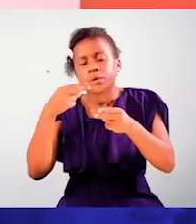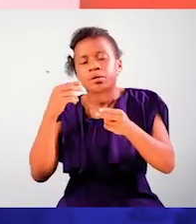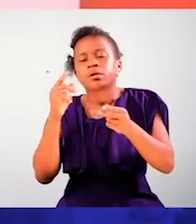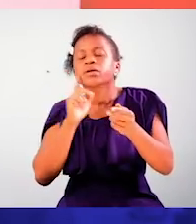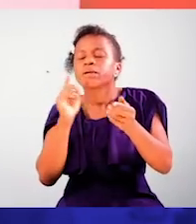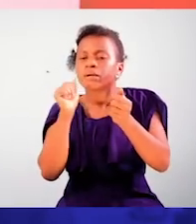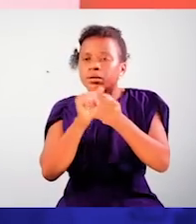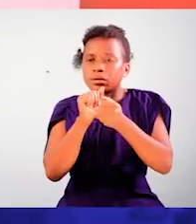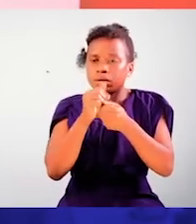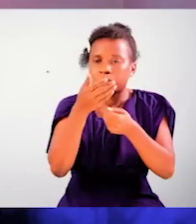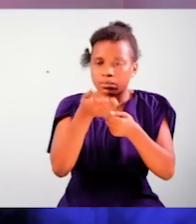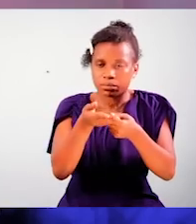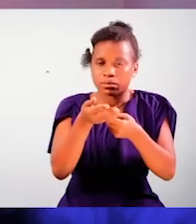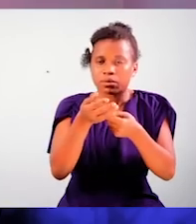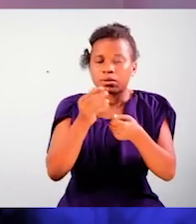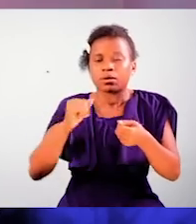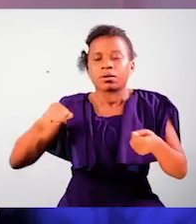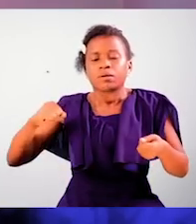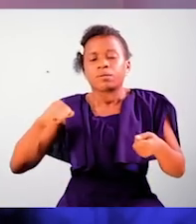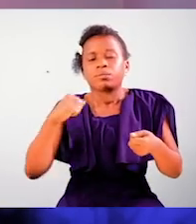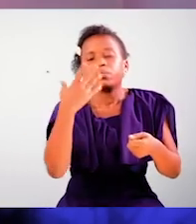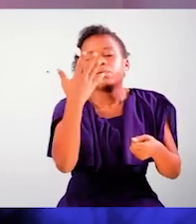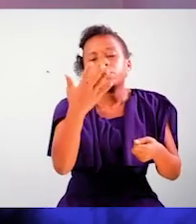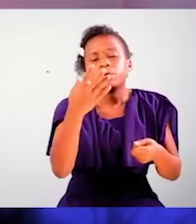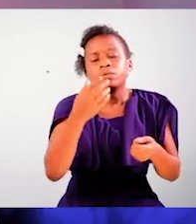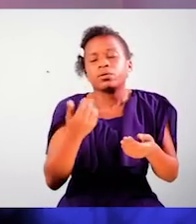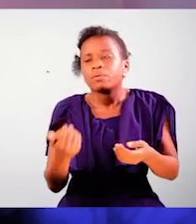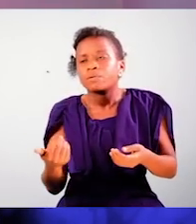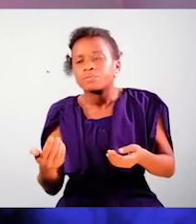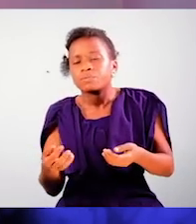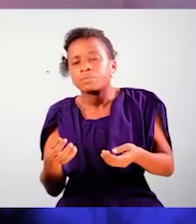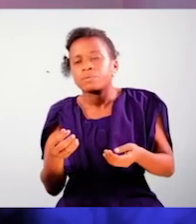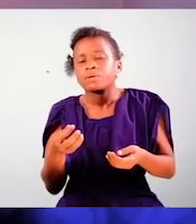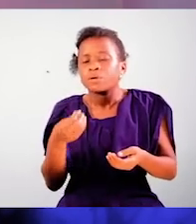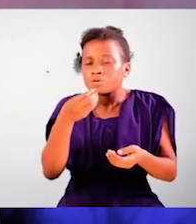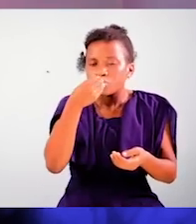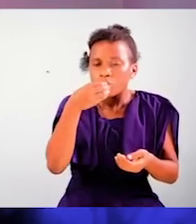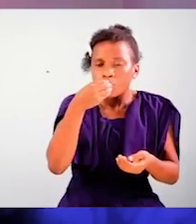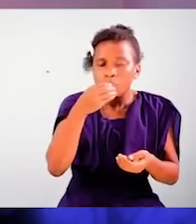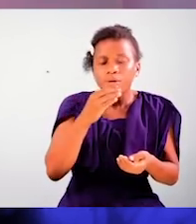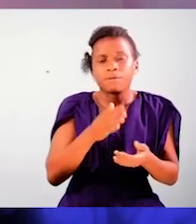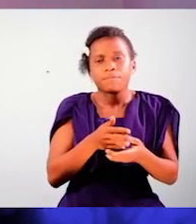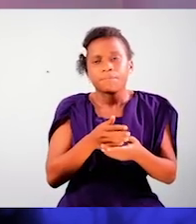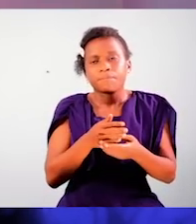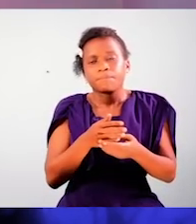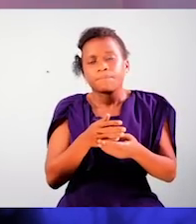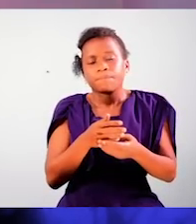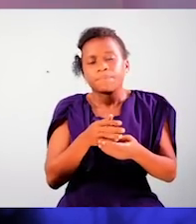mzee milioni 5-10 ya watoto ya njia ya chakula njiani. Leo madudu yakitokea atamtoa.